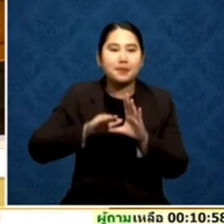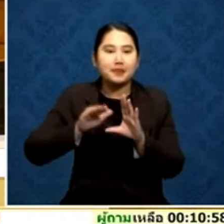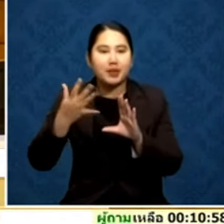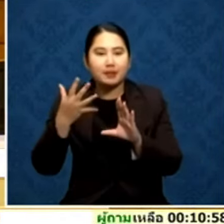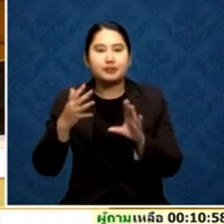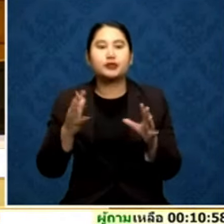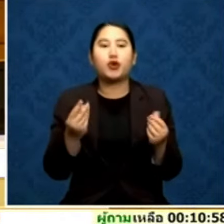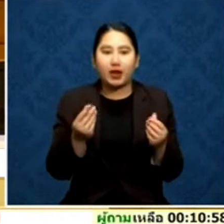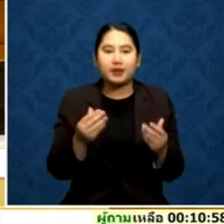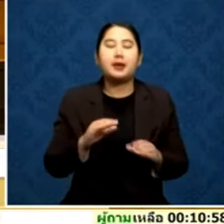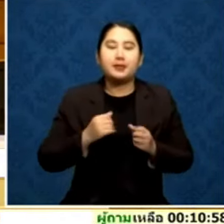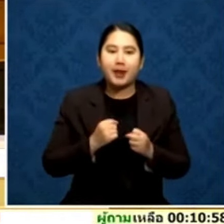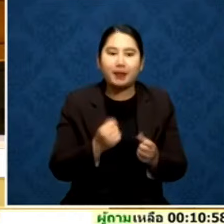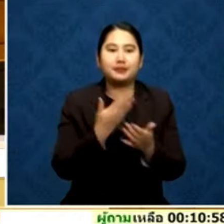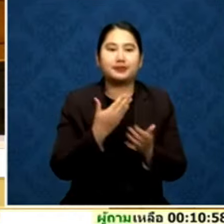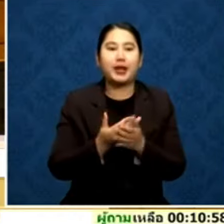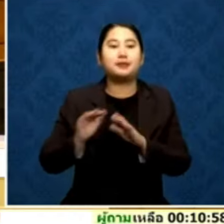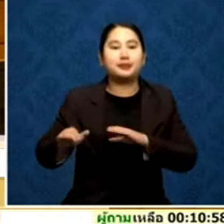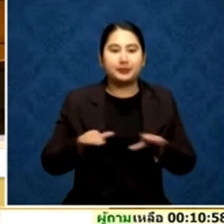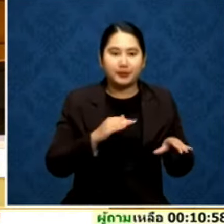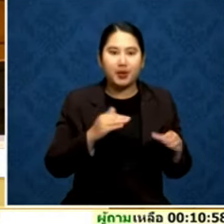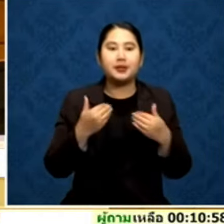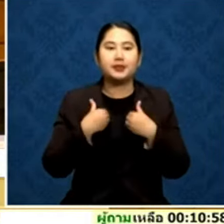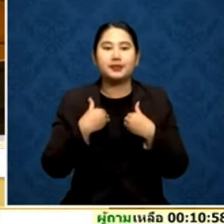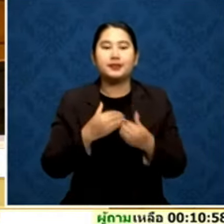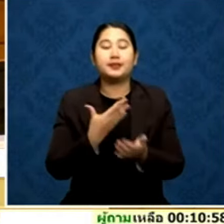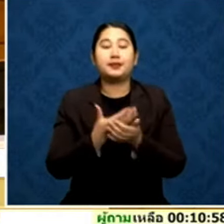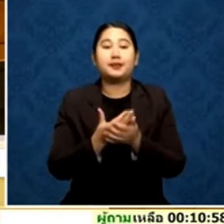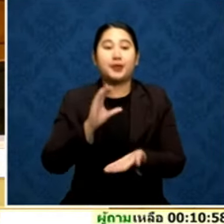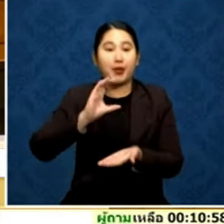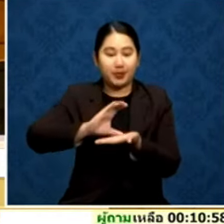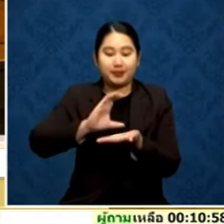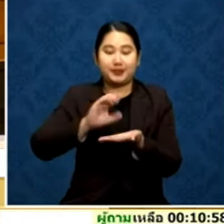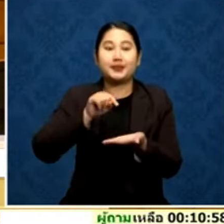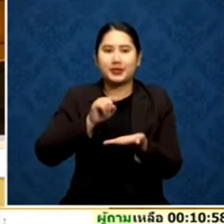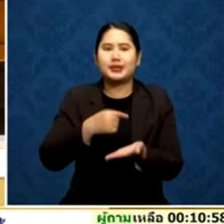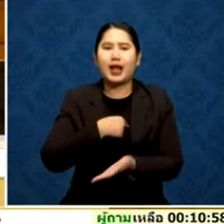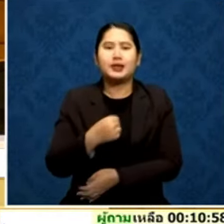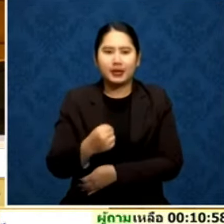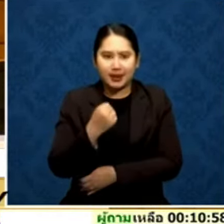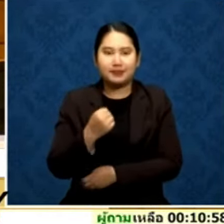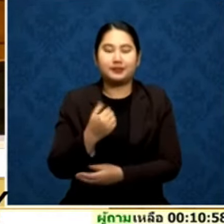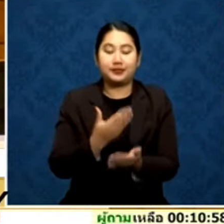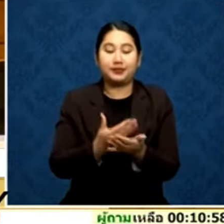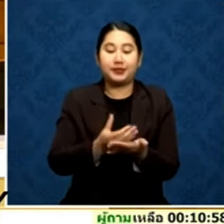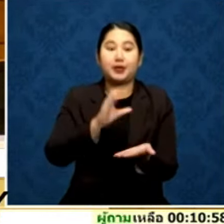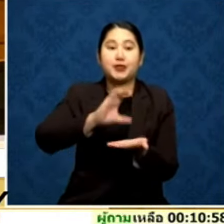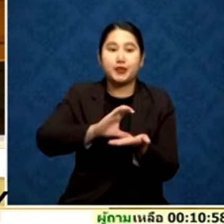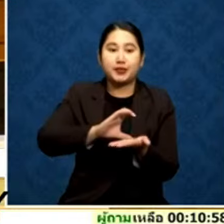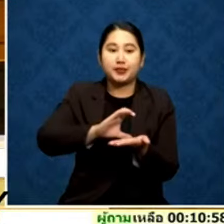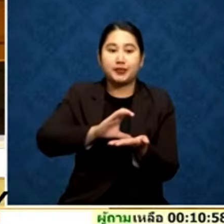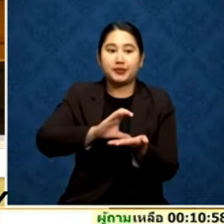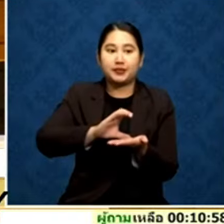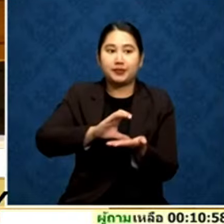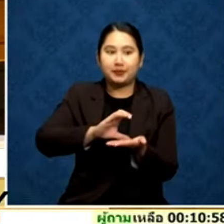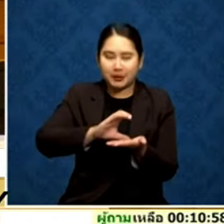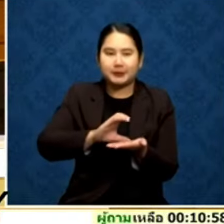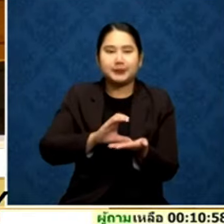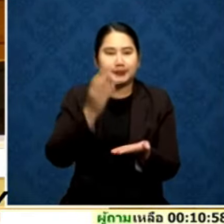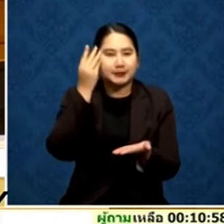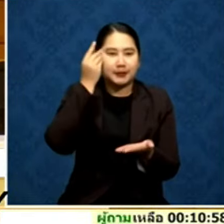เพื่อให้เตรียมให้เต็มที่นะครับก็ประมาณนี้งบประมาณตัวนี้เรามั่นใจนะครับว่าเราจะใช้ความพิจวินิจ